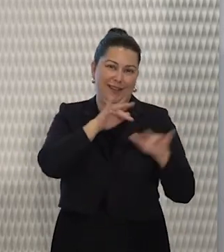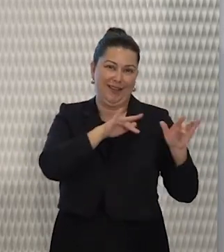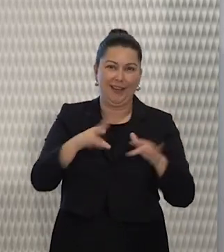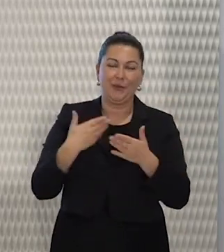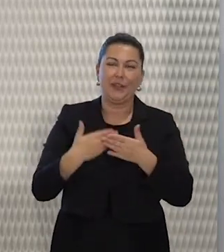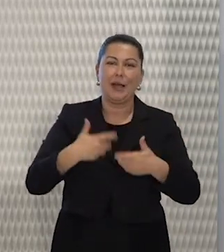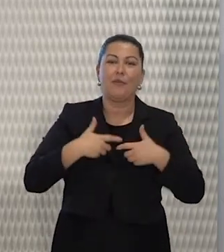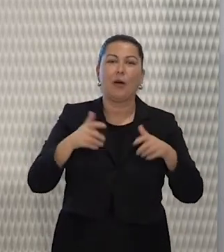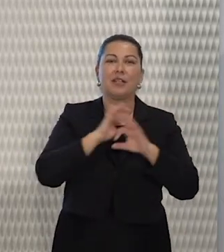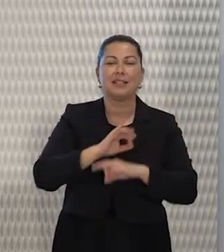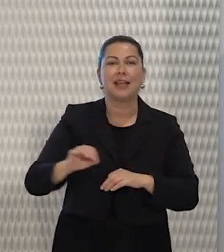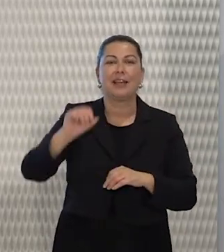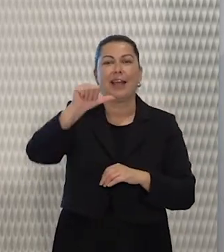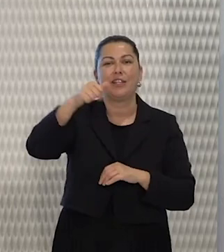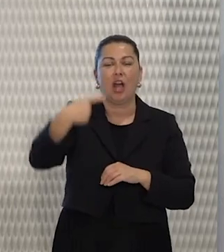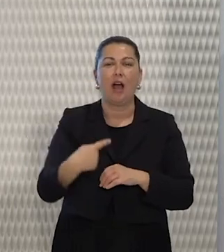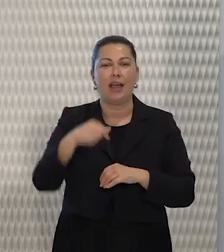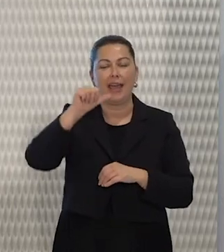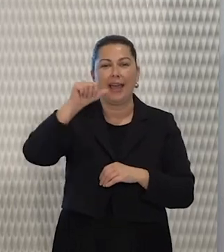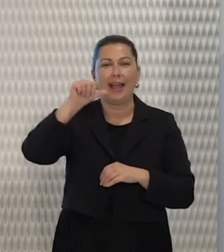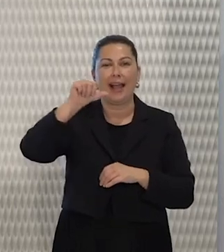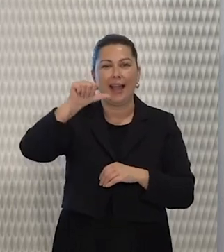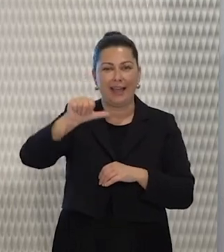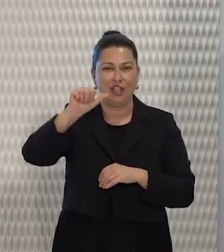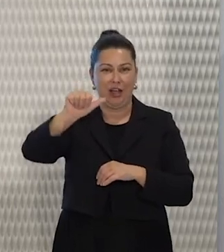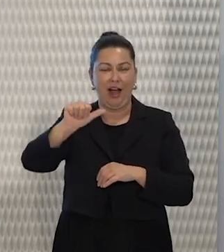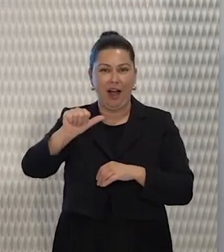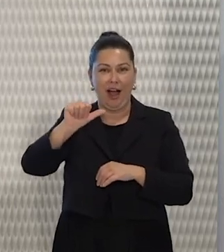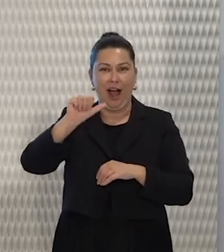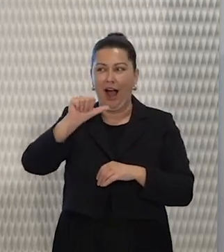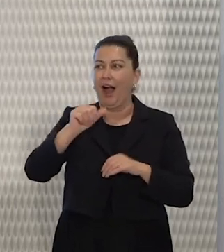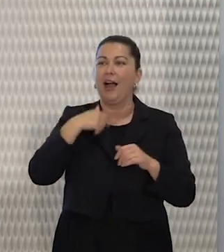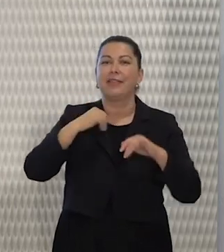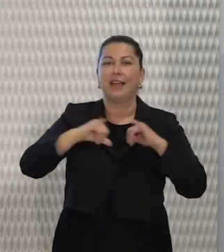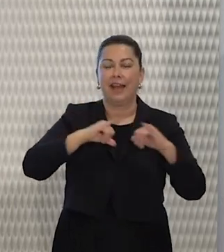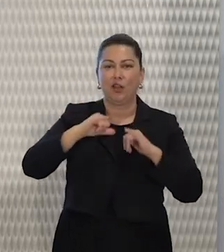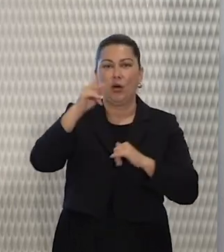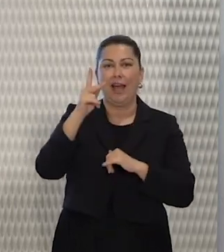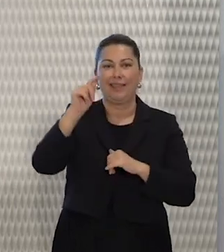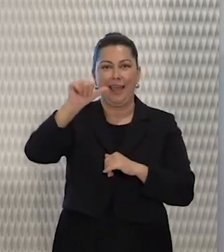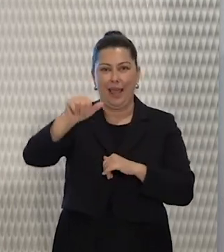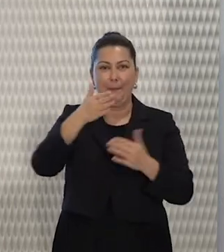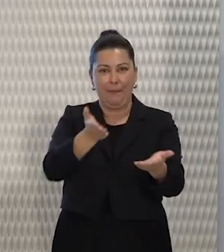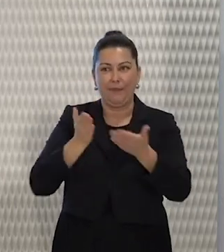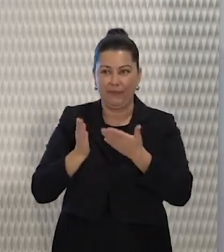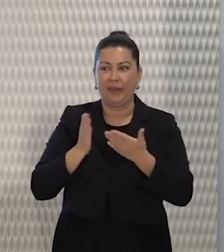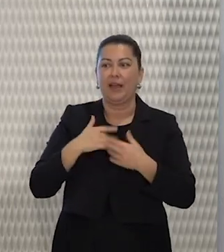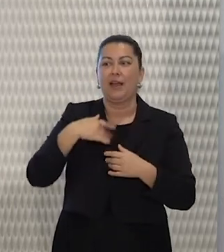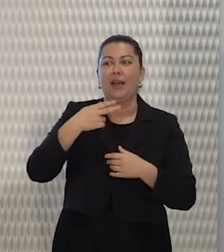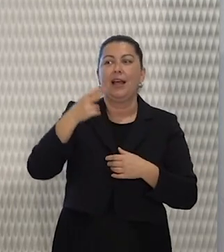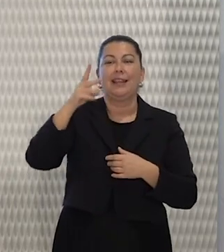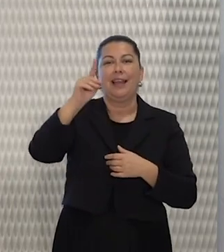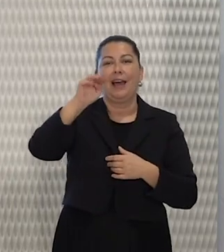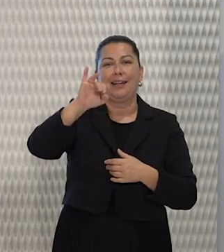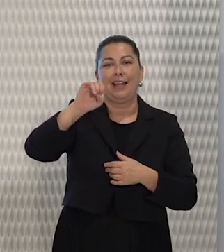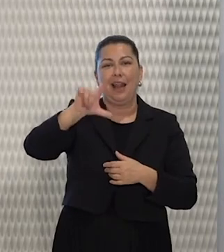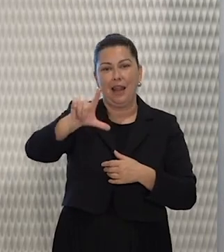den HR-Direktor von KTM nach vorne bitten dürfen. Herzlich willkommen, Daniel Lehner.